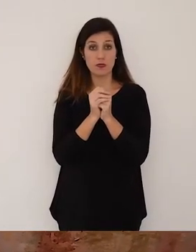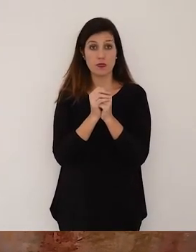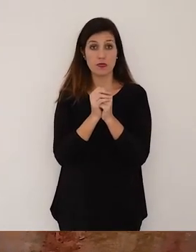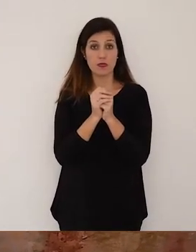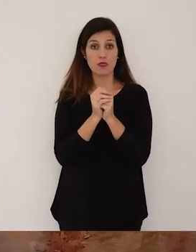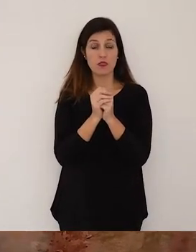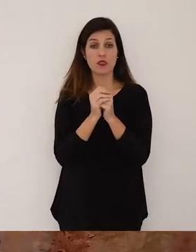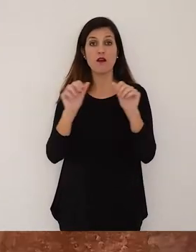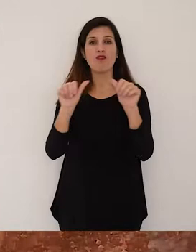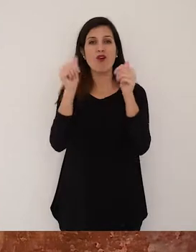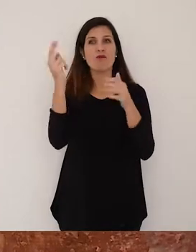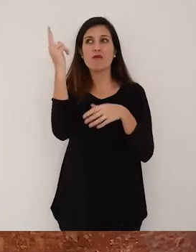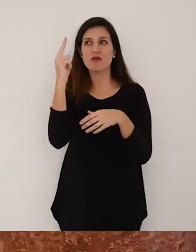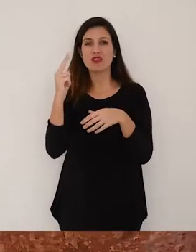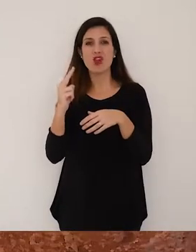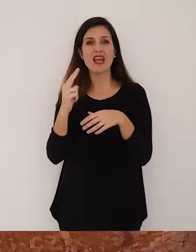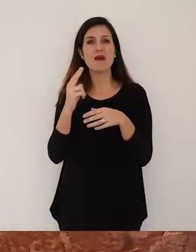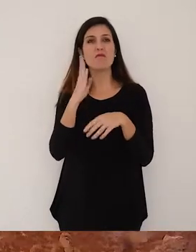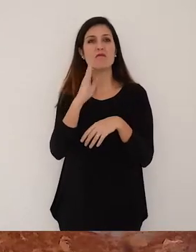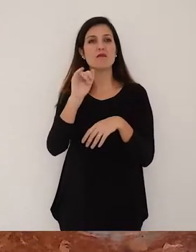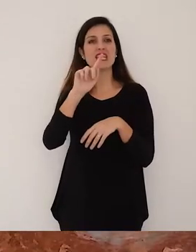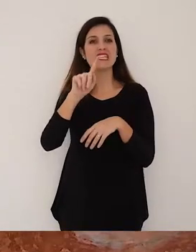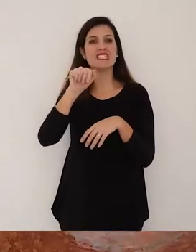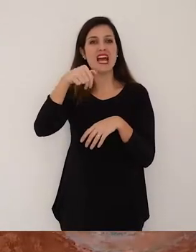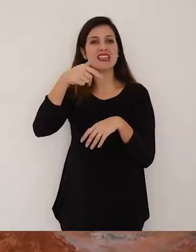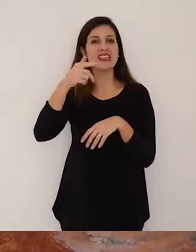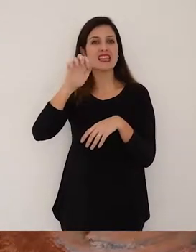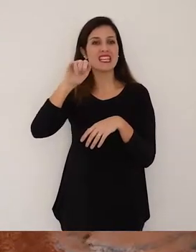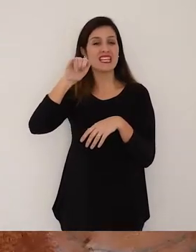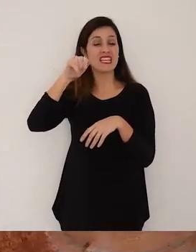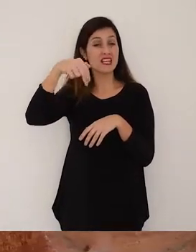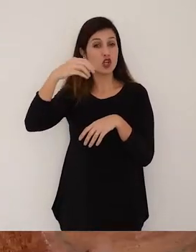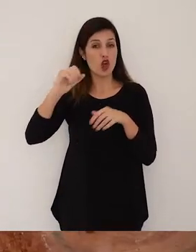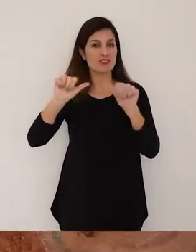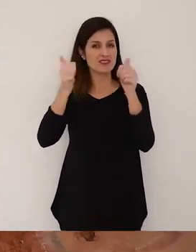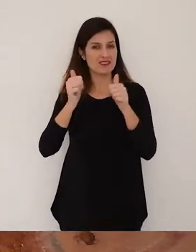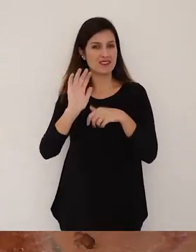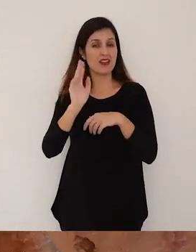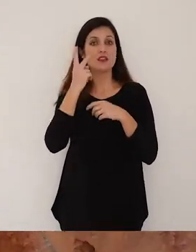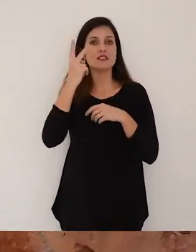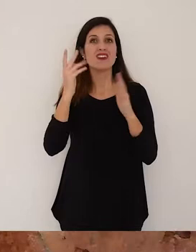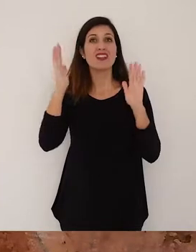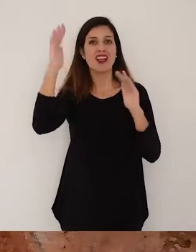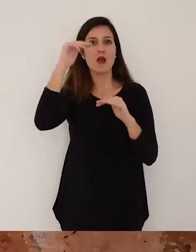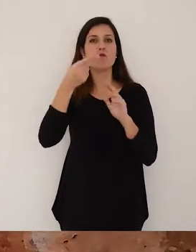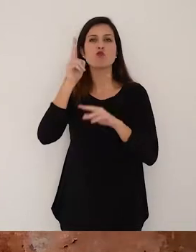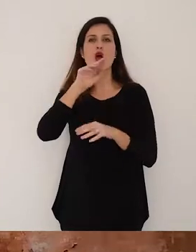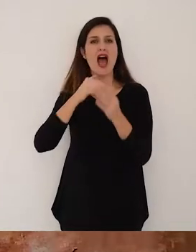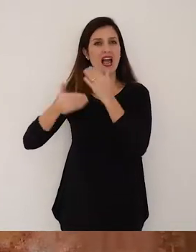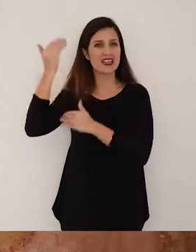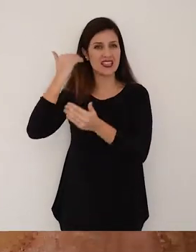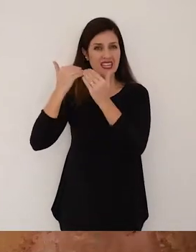Le forme pittoriche bizantine restano evidenti nell'affresco della Dormitio Virginis, la pittura più antica della